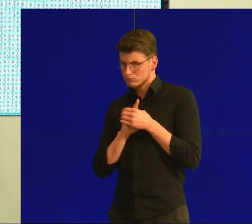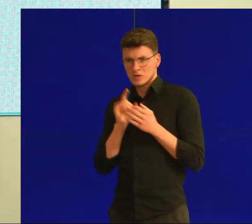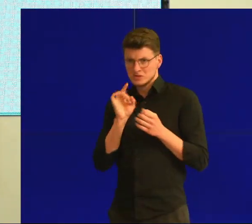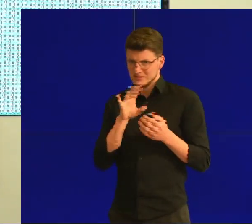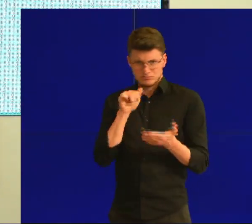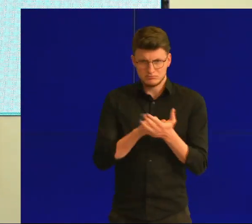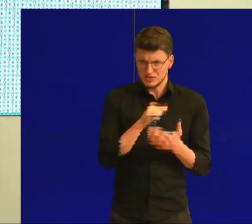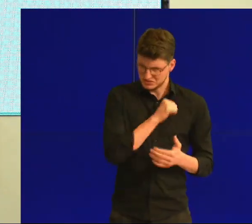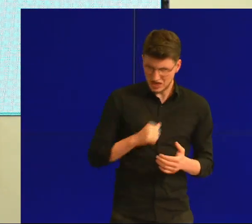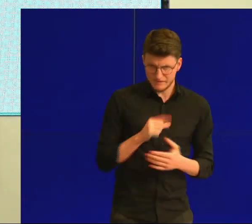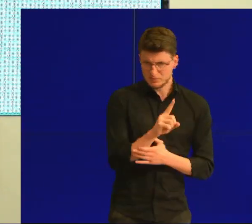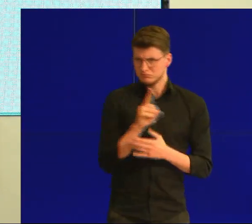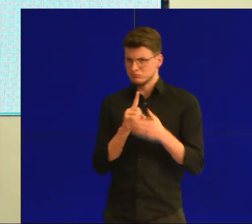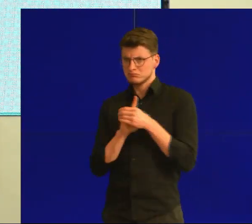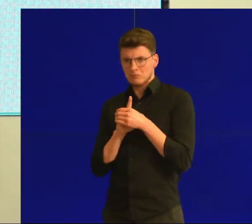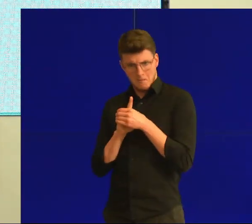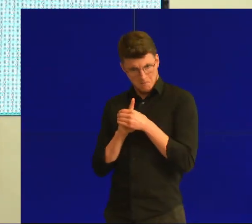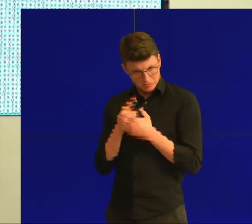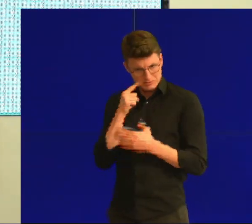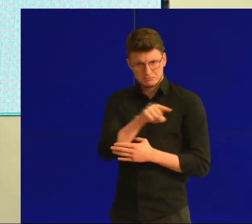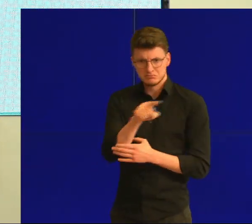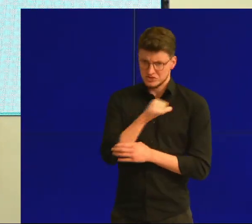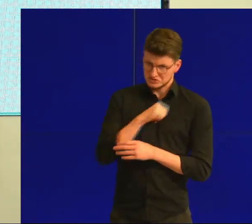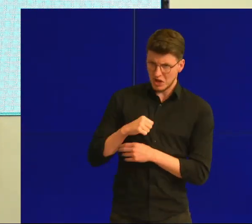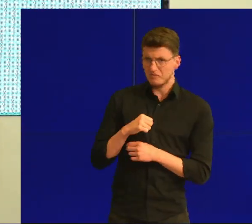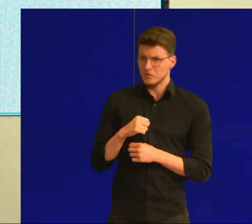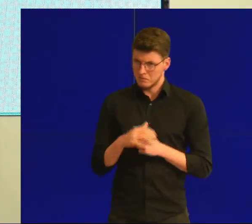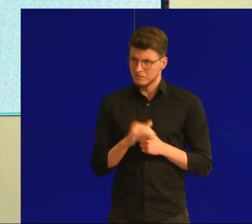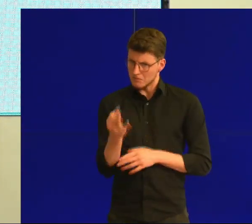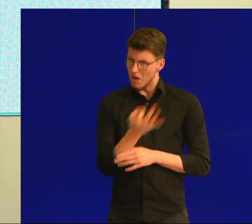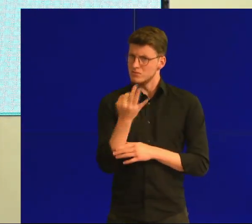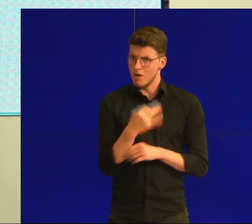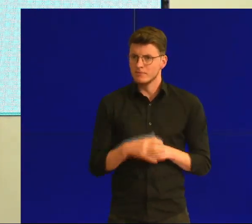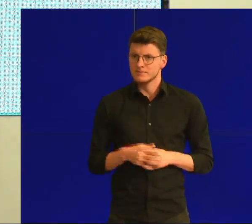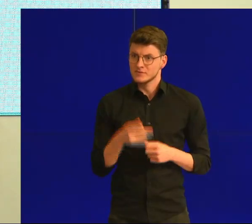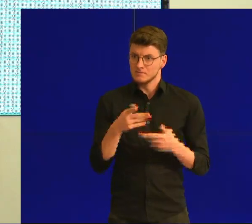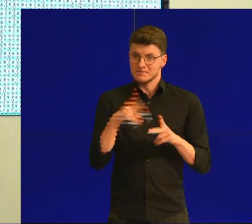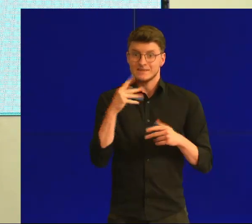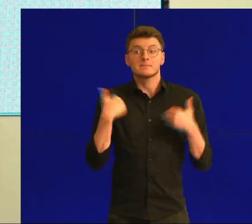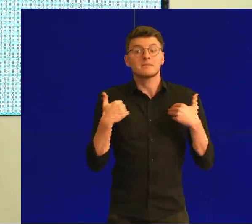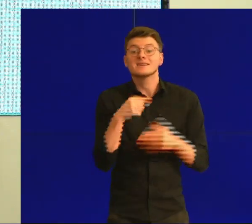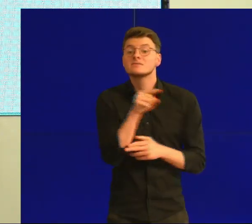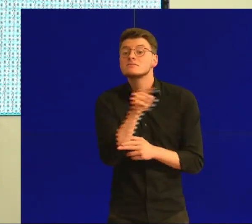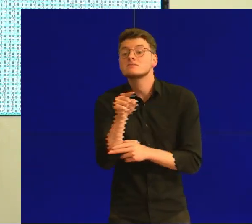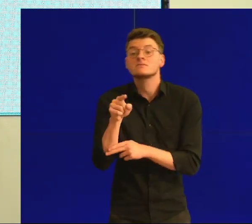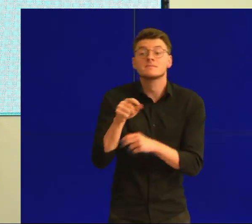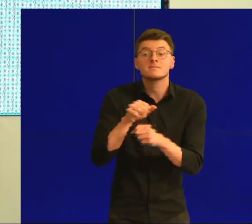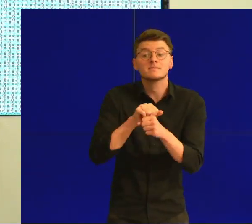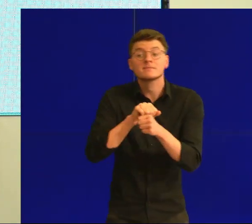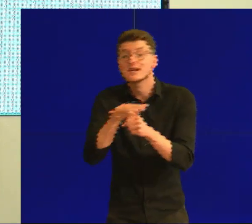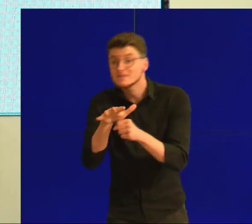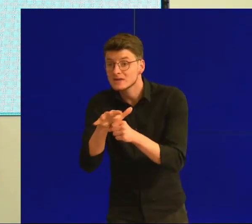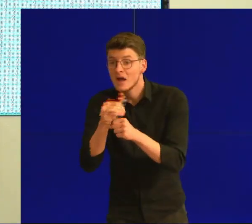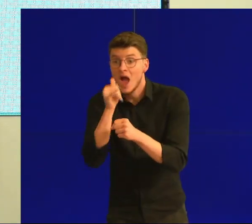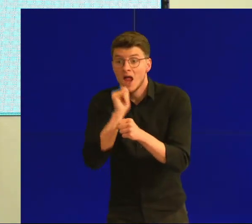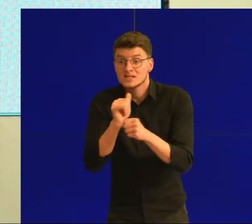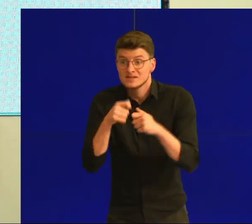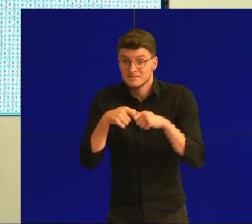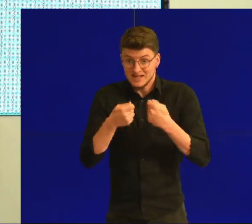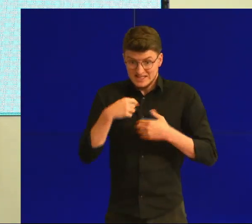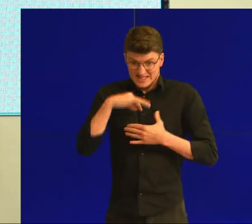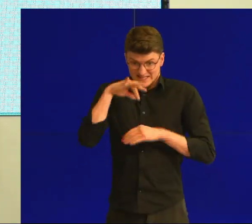landry on note même ses amis stars that mr est le big band tourner dans votre mise de